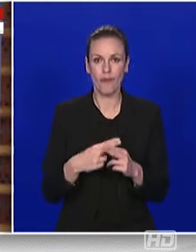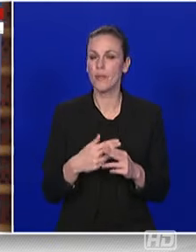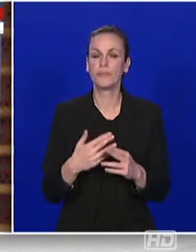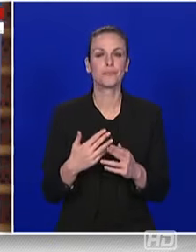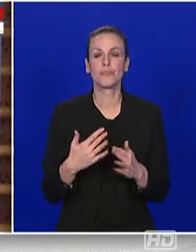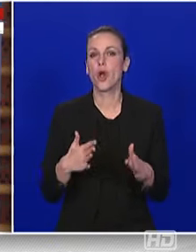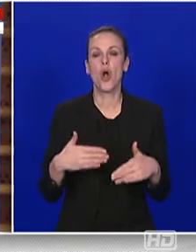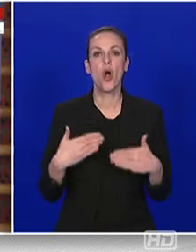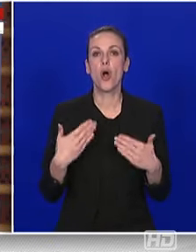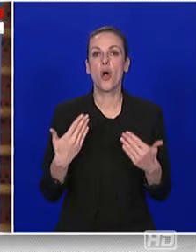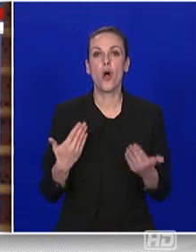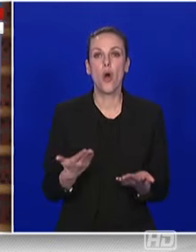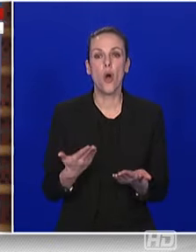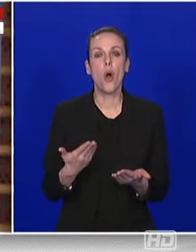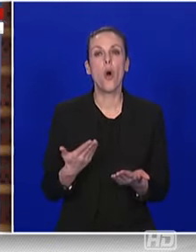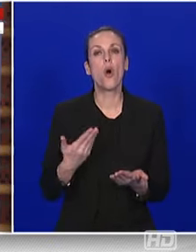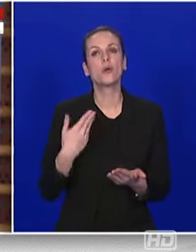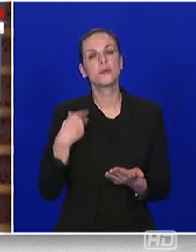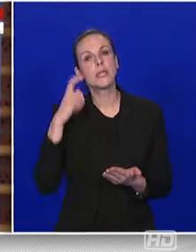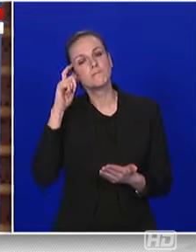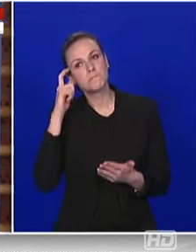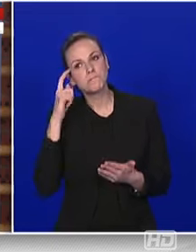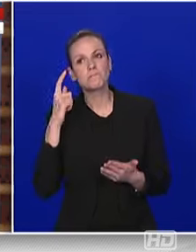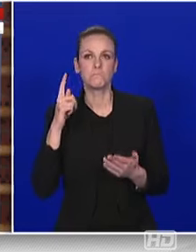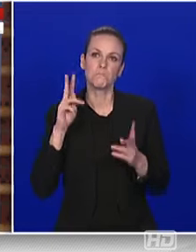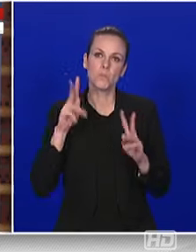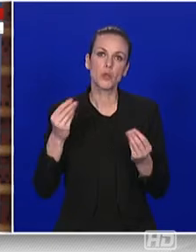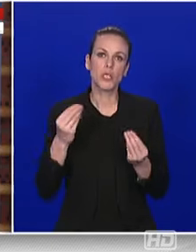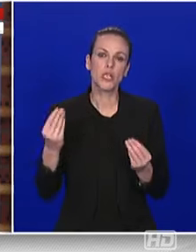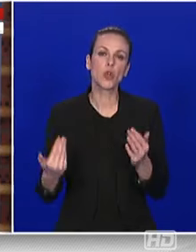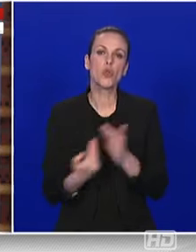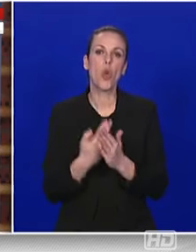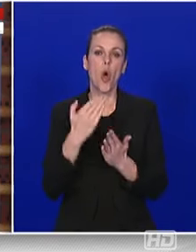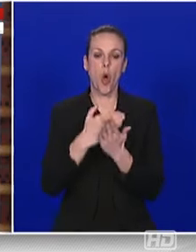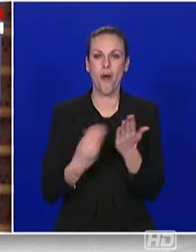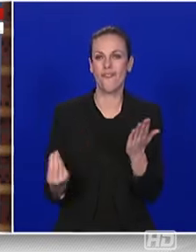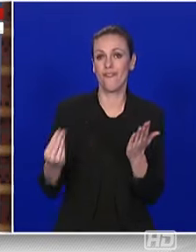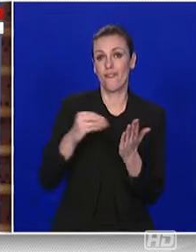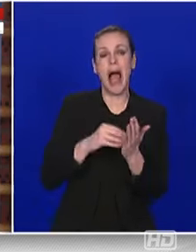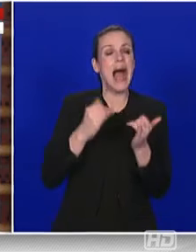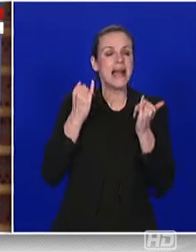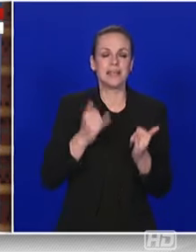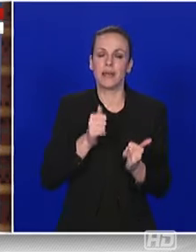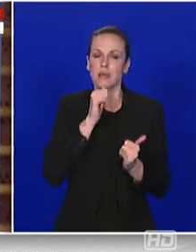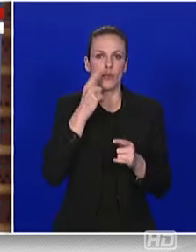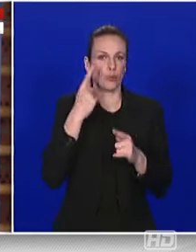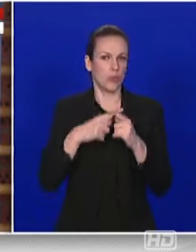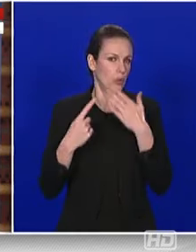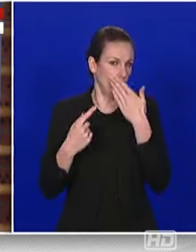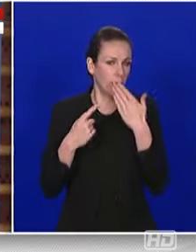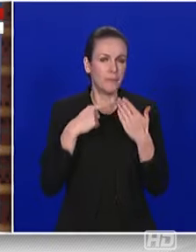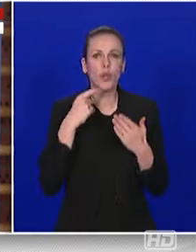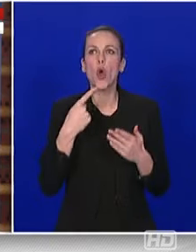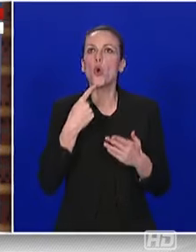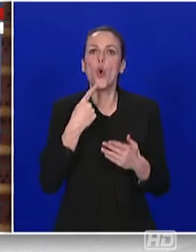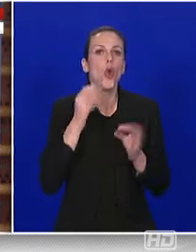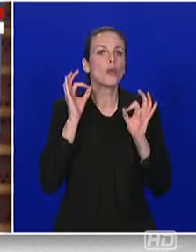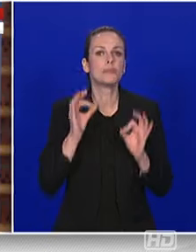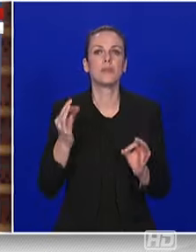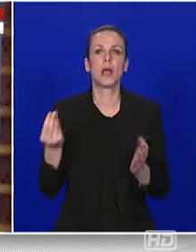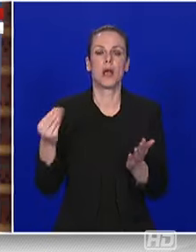bi razmotrili neke nove mjere. U ovom trenutku ne bi govorio konkretno o tim mjerama, međutim, znate